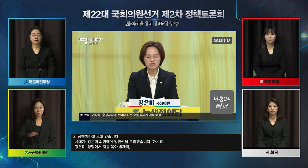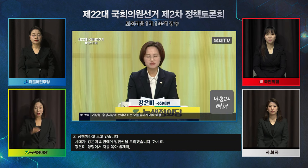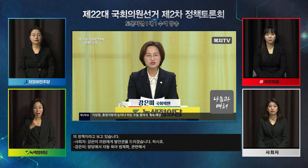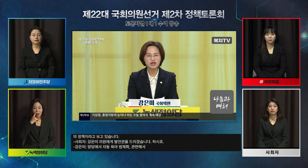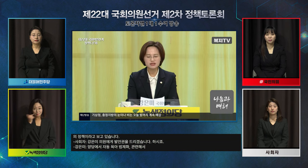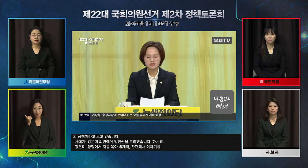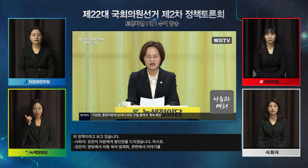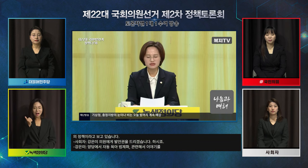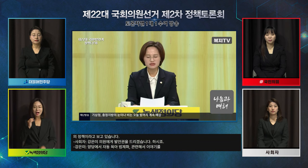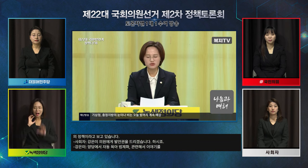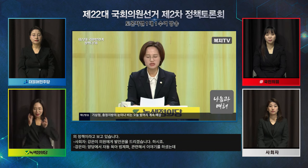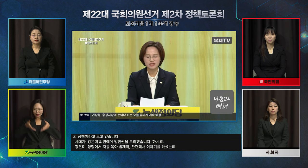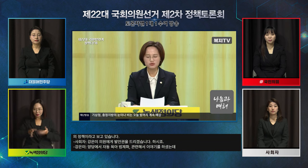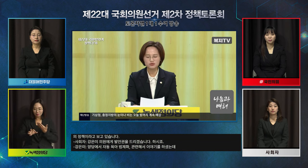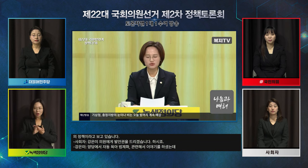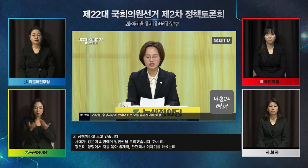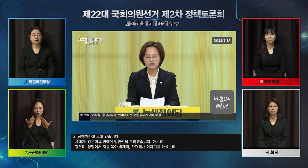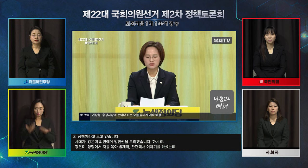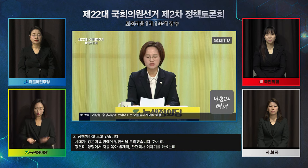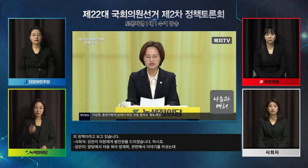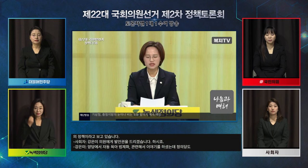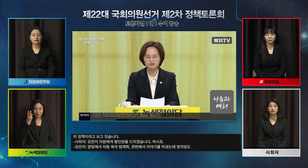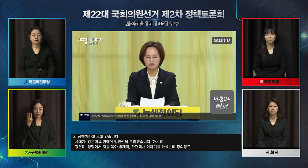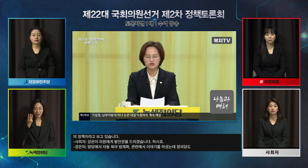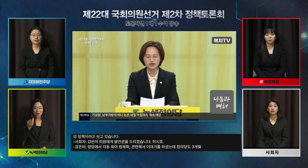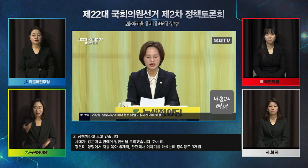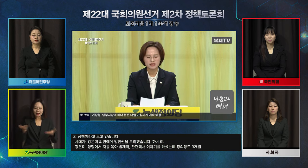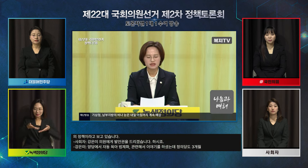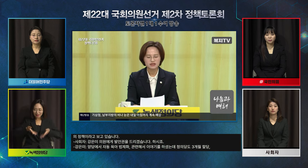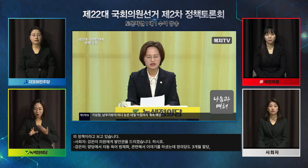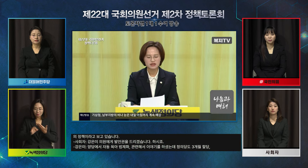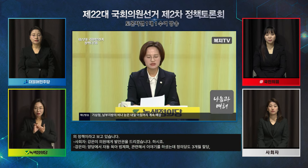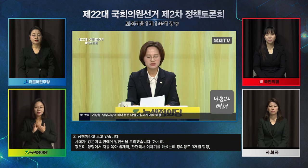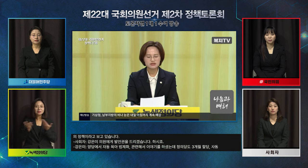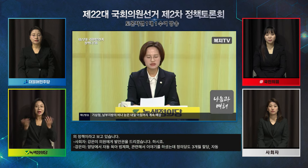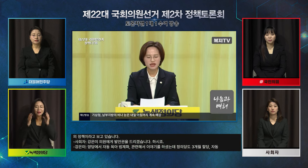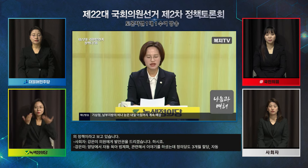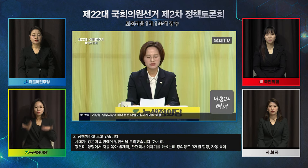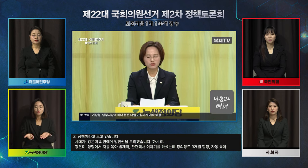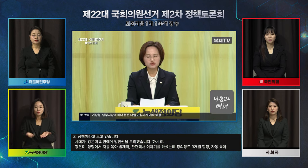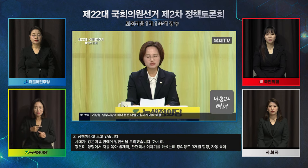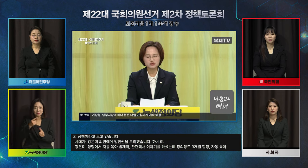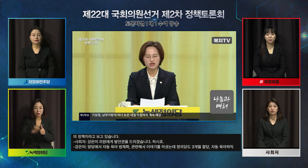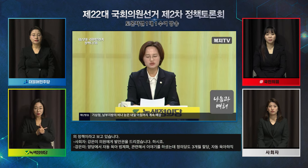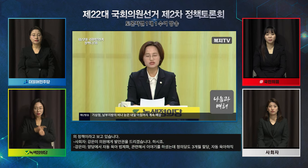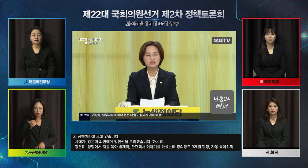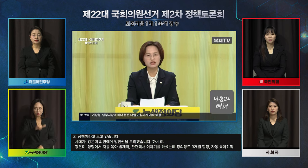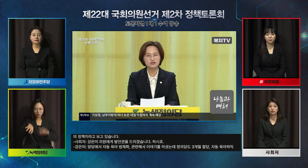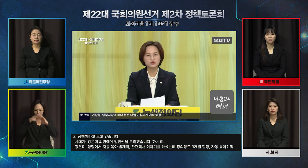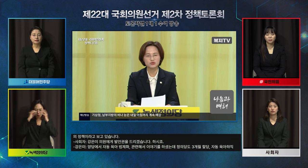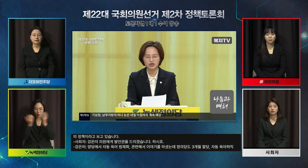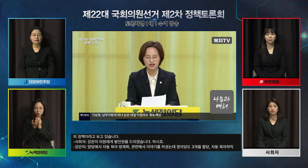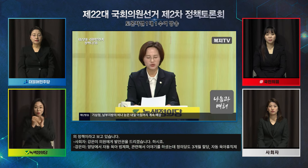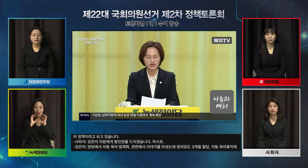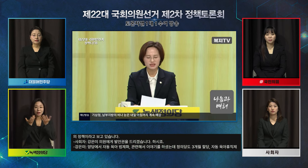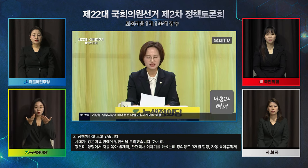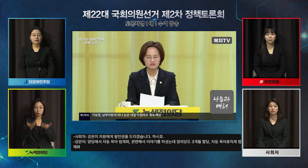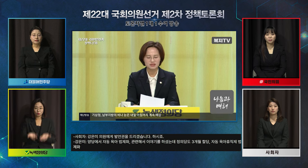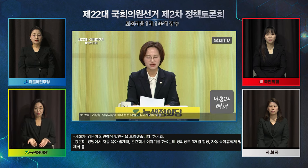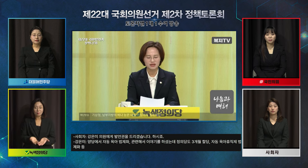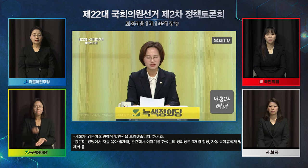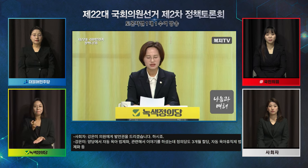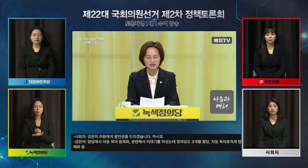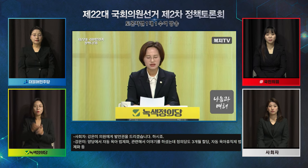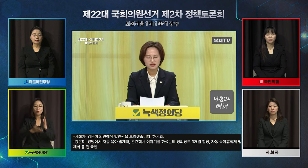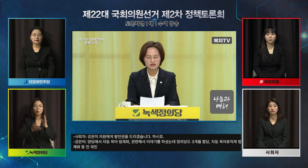육아휴직 3개월 할당 그리고 자동 육아휴직제 법제화 등의 전국민 육아휴직제도의 공약이